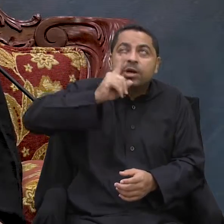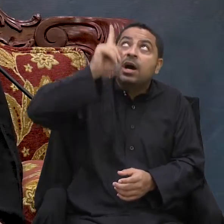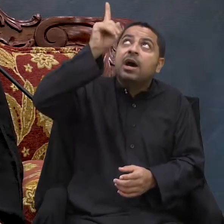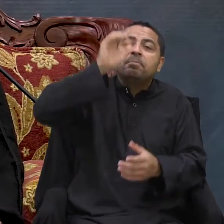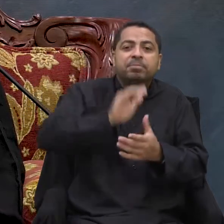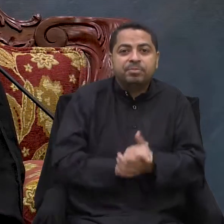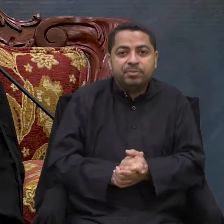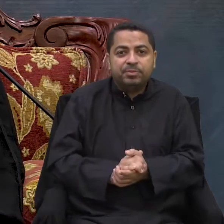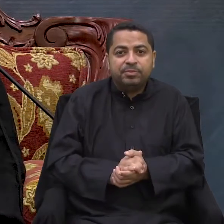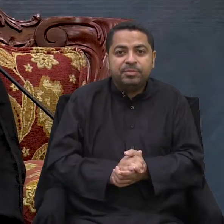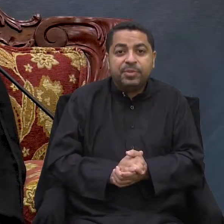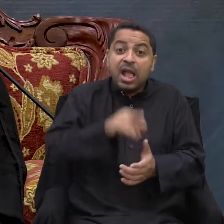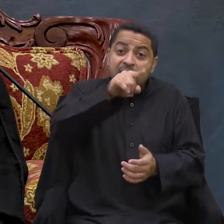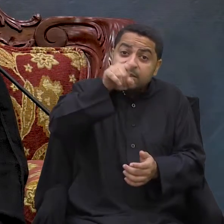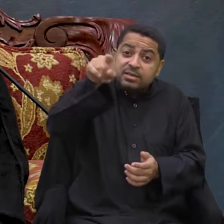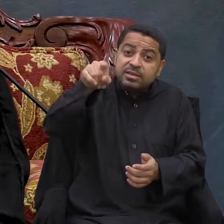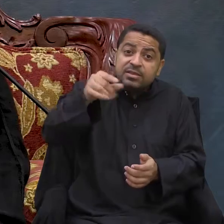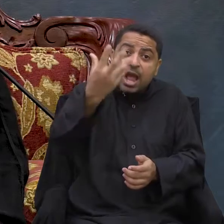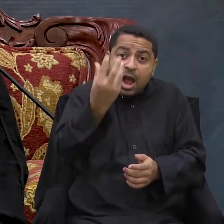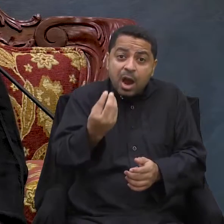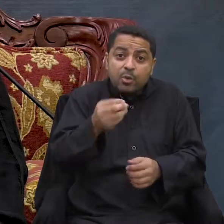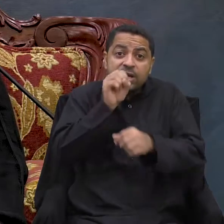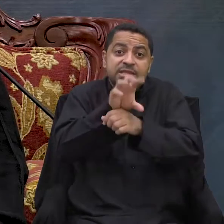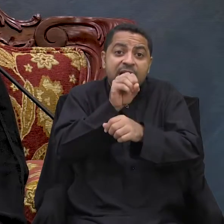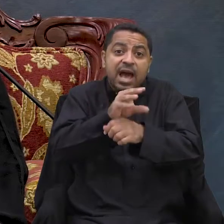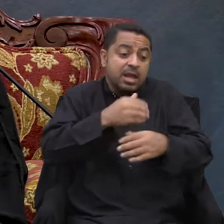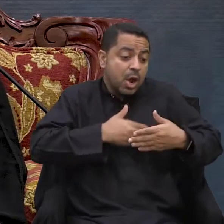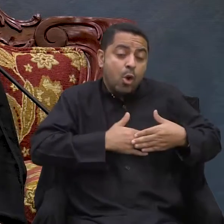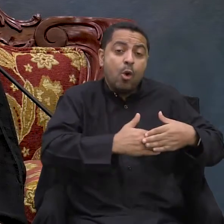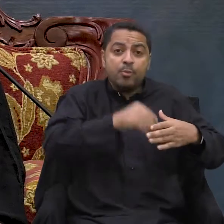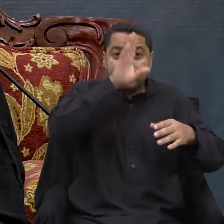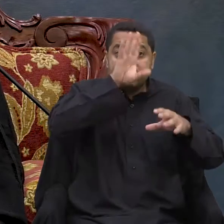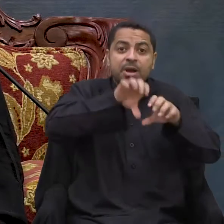شك ولا ريب. لكن الحسين من السعة